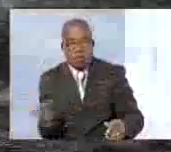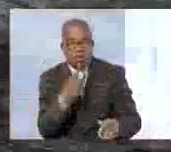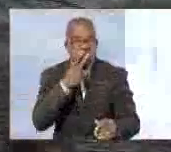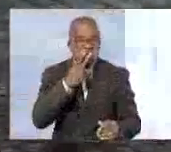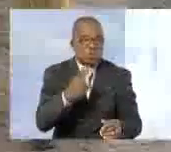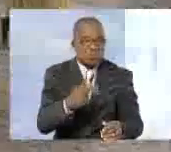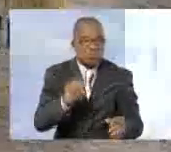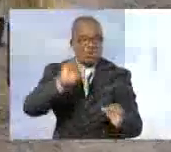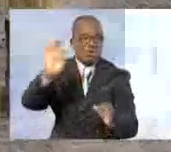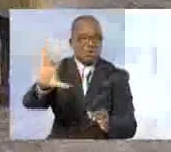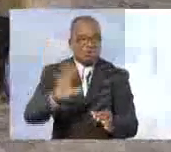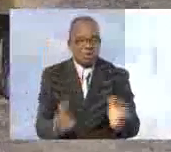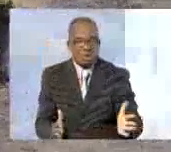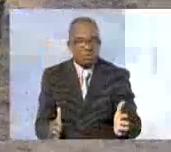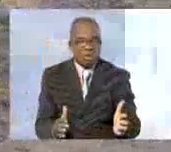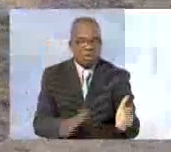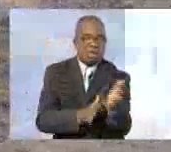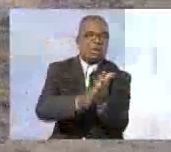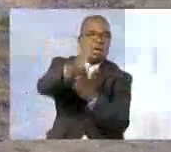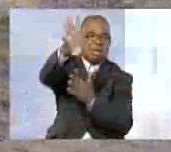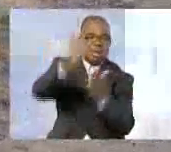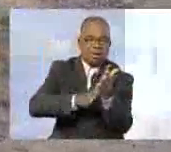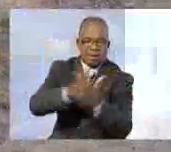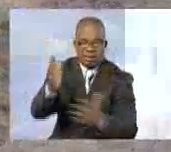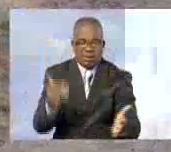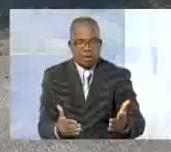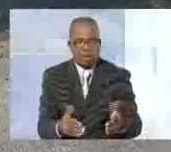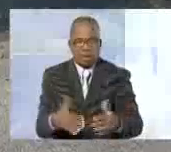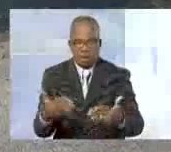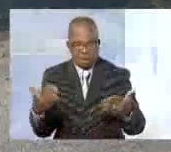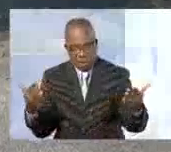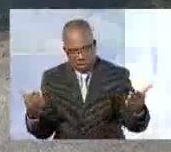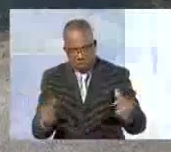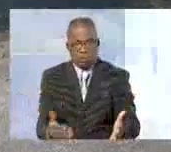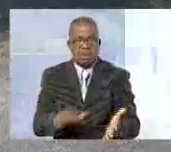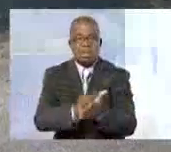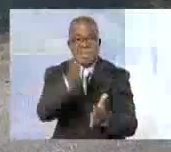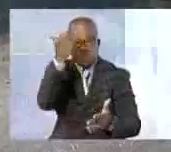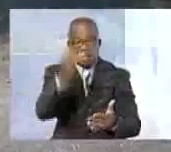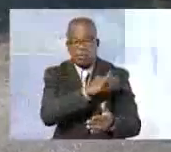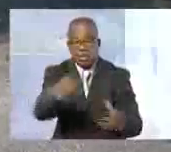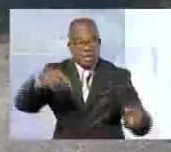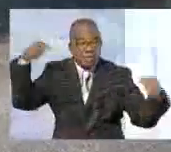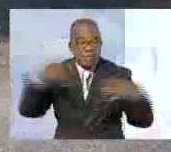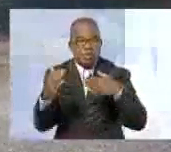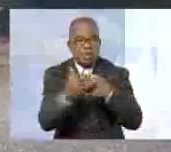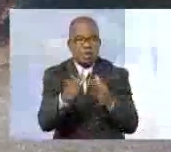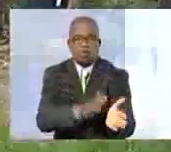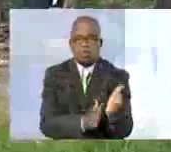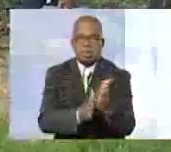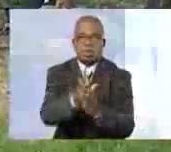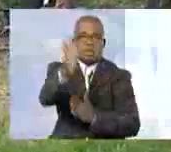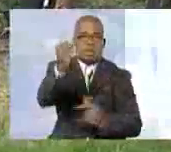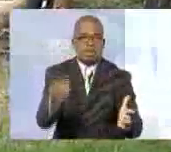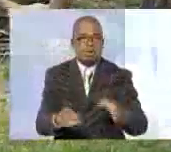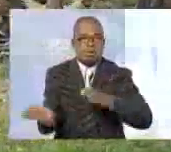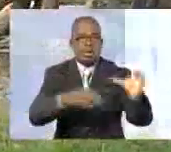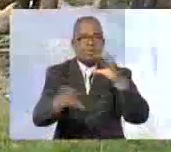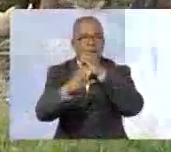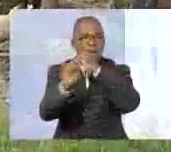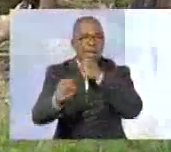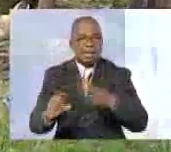humaine. Face à ces drames répétés, l'État entend impliquer davantage les populations dans la lutte contre ce fléau. La campagne nationale de lutte contre